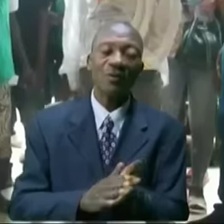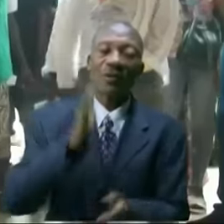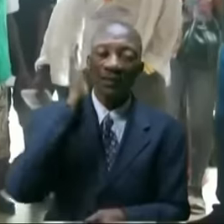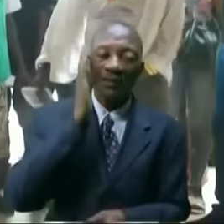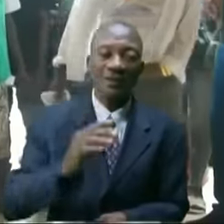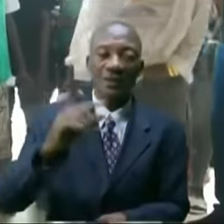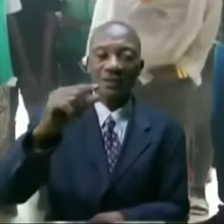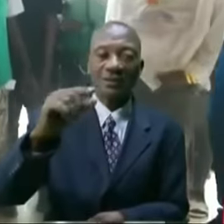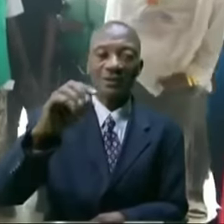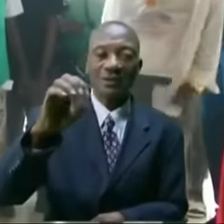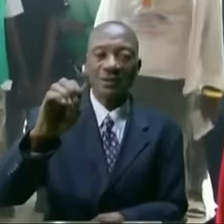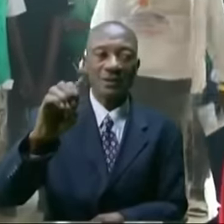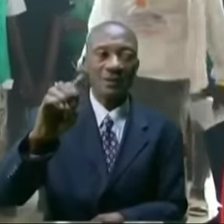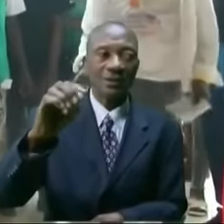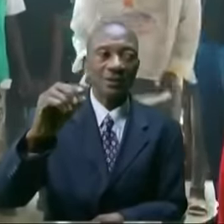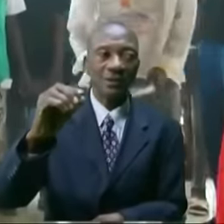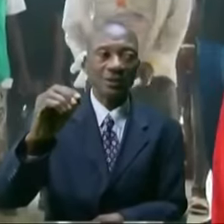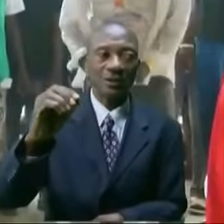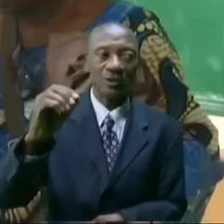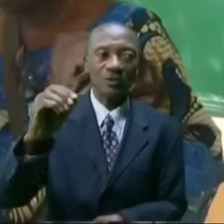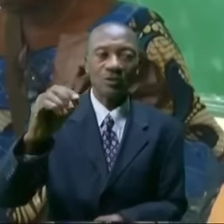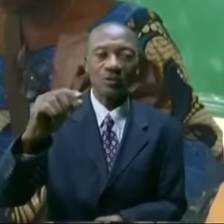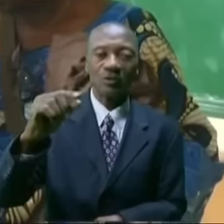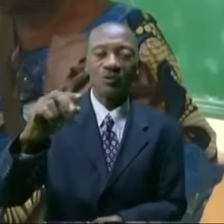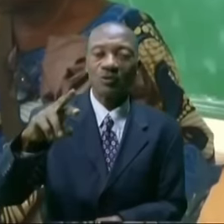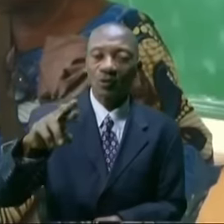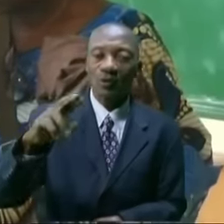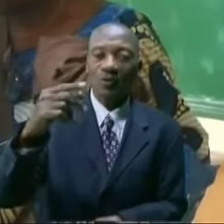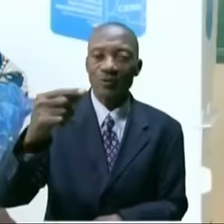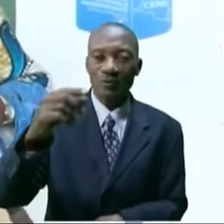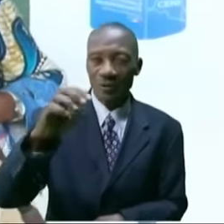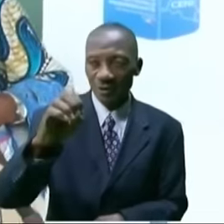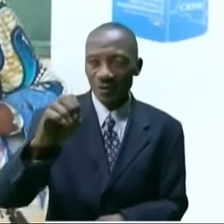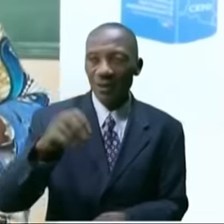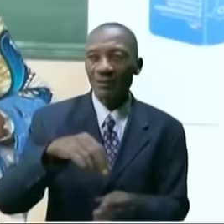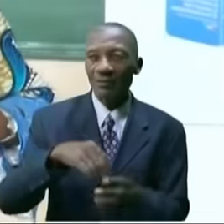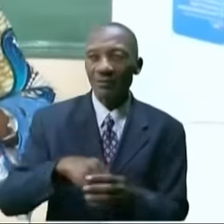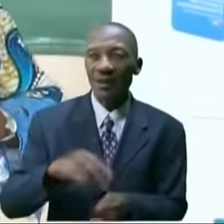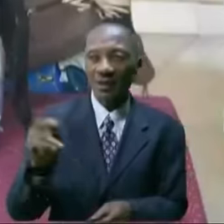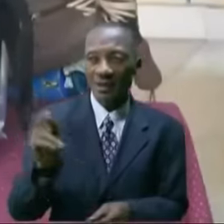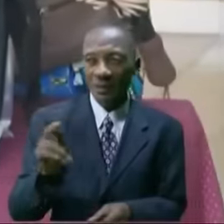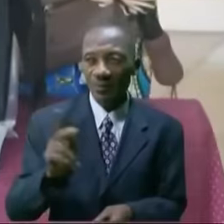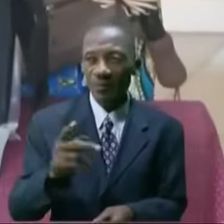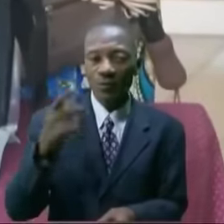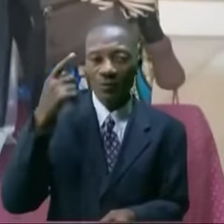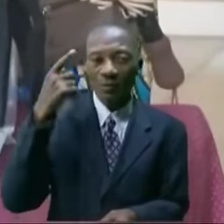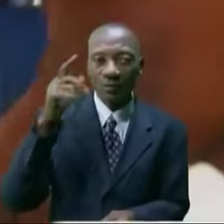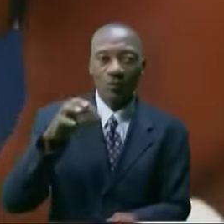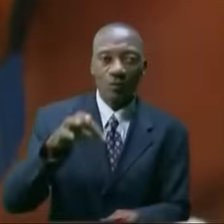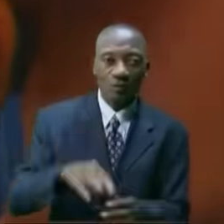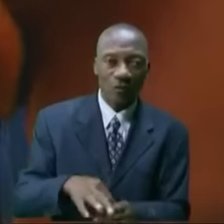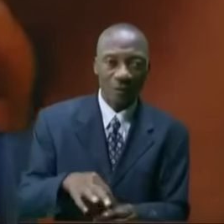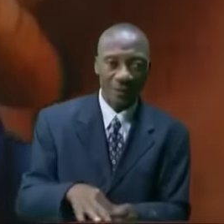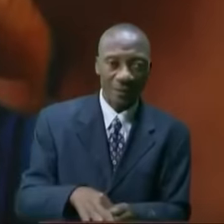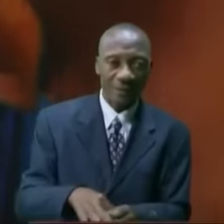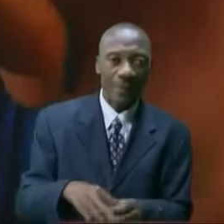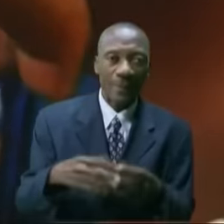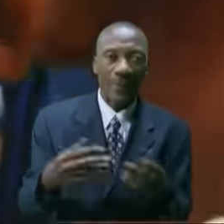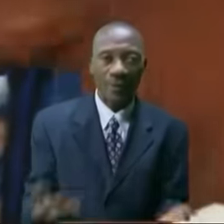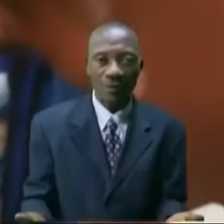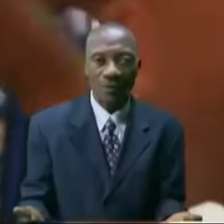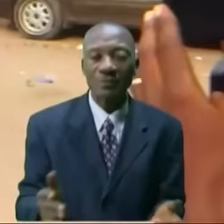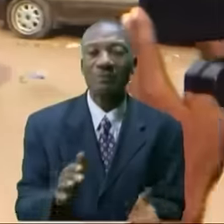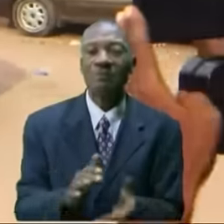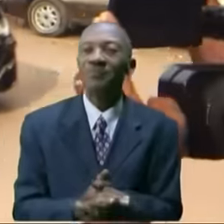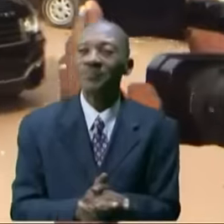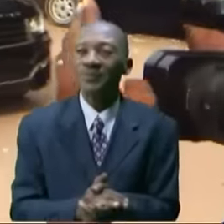journée par de nombreux électeurs qui ne souhaitaient qu'une chose, accéder au bureau de vote pour élire leur candidat. Ce centre,